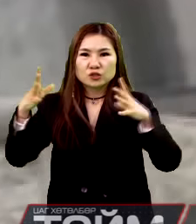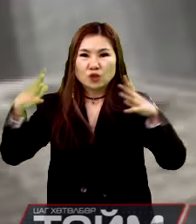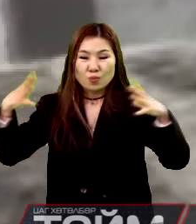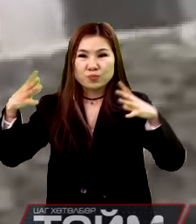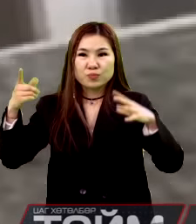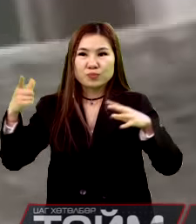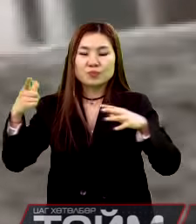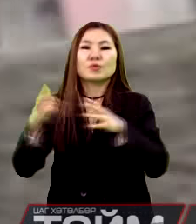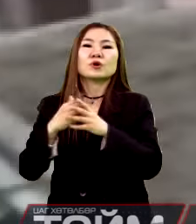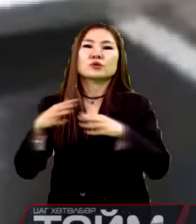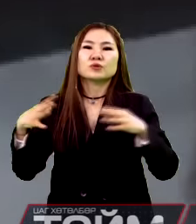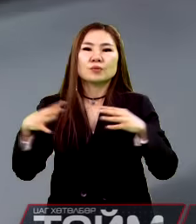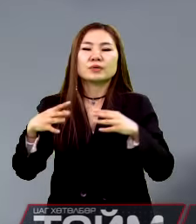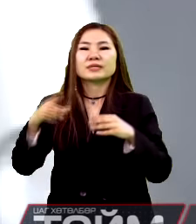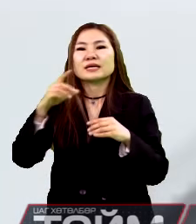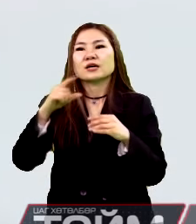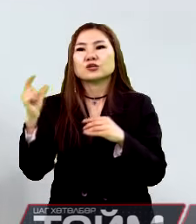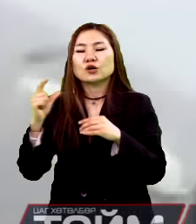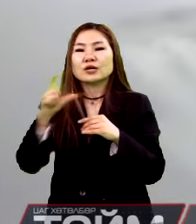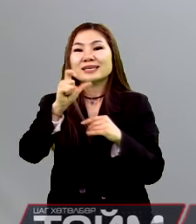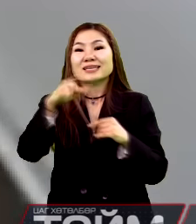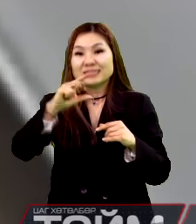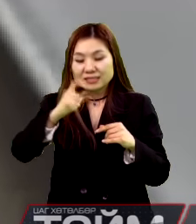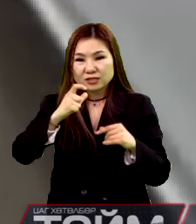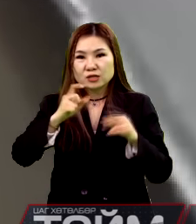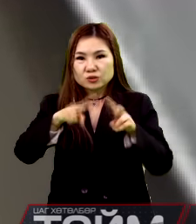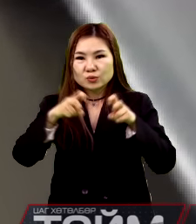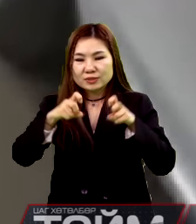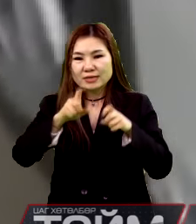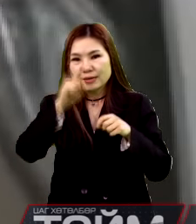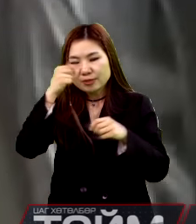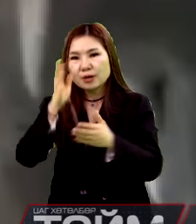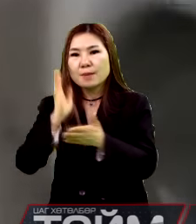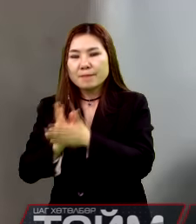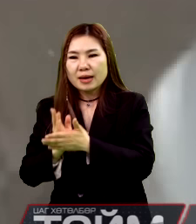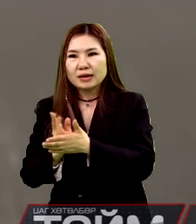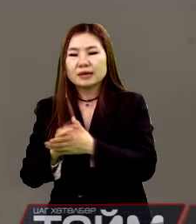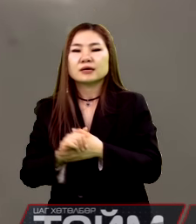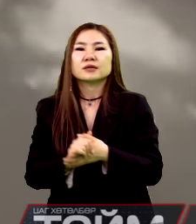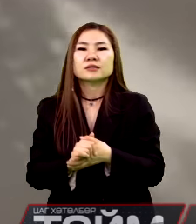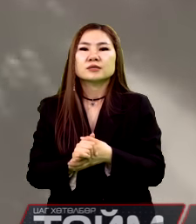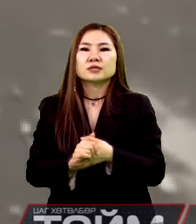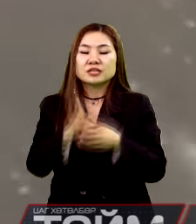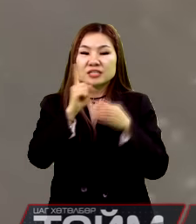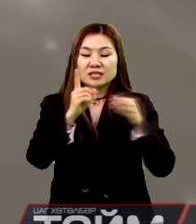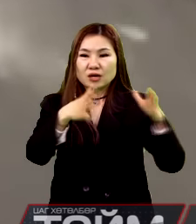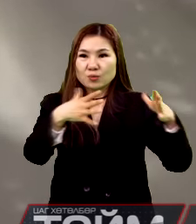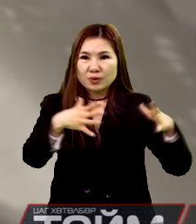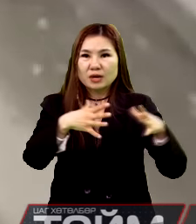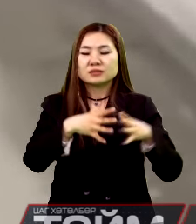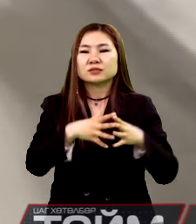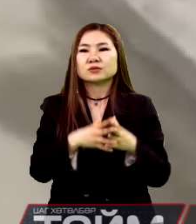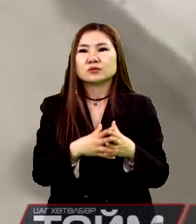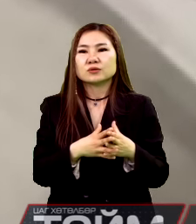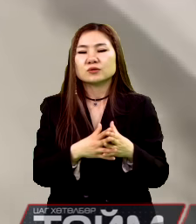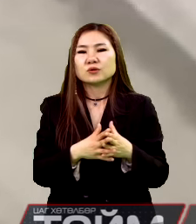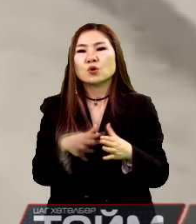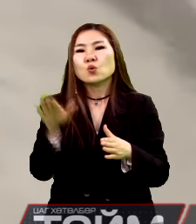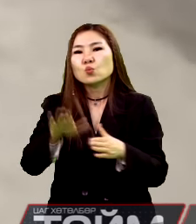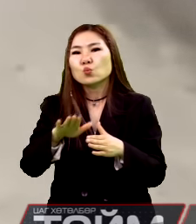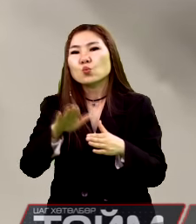хоёр том корпусын нэгэнд нь тэр элег судлалынх нь эмлэг нь байдгаар байдсан богоц. Аа нөгөөхт